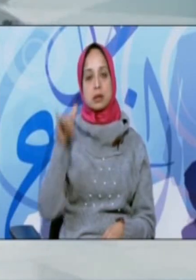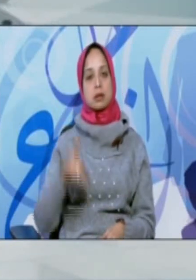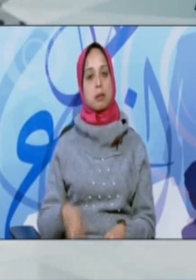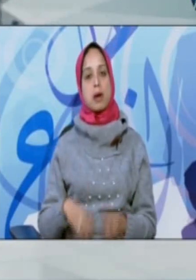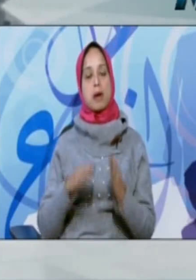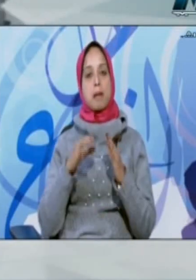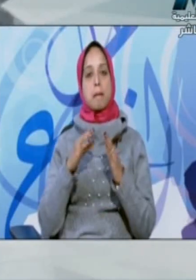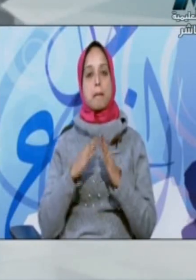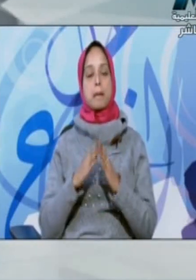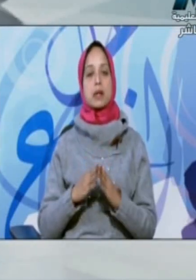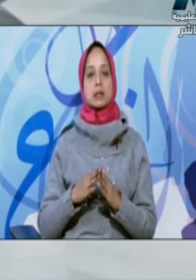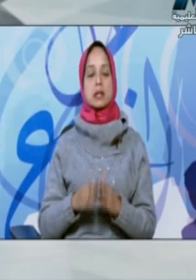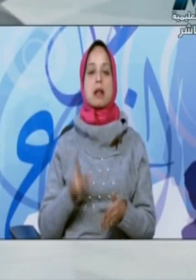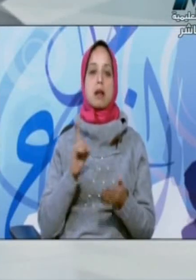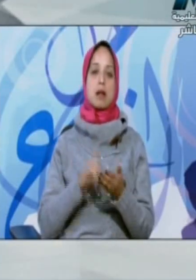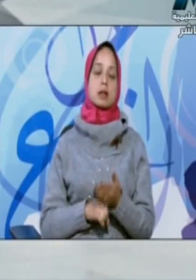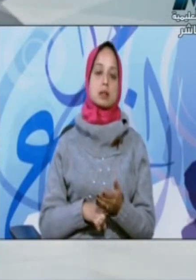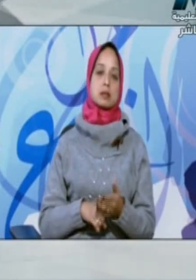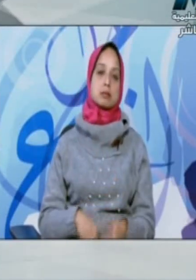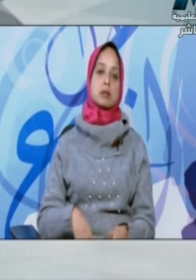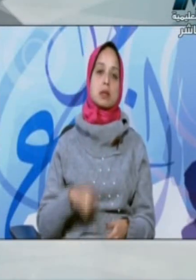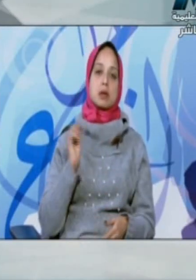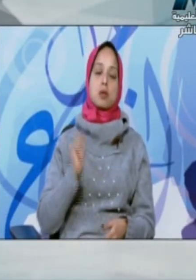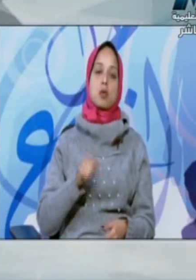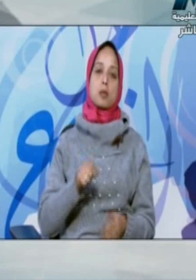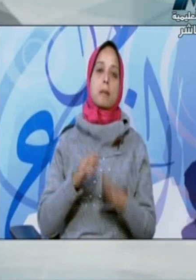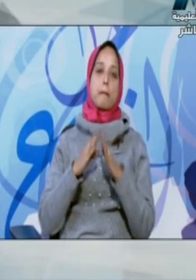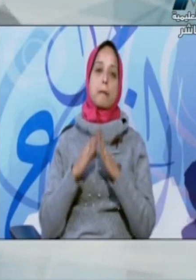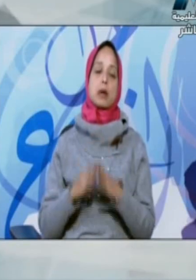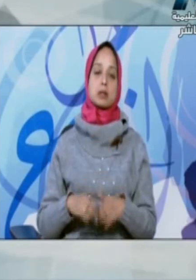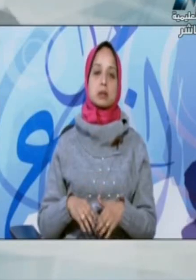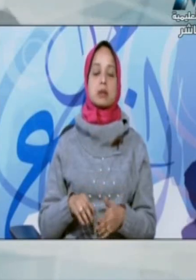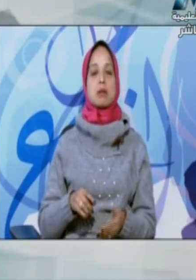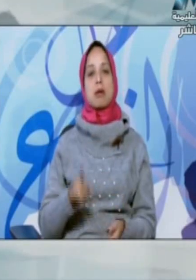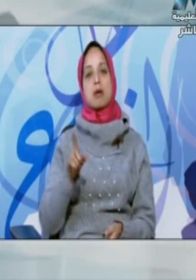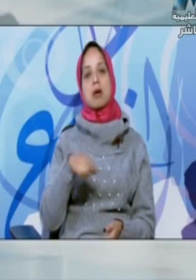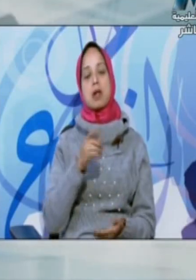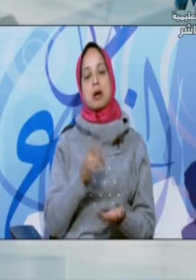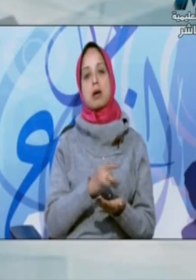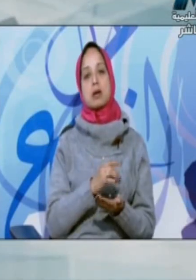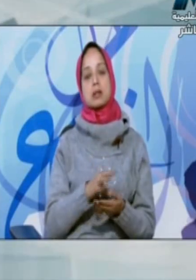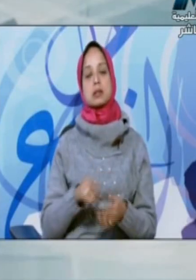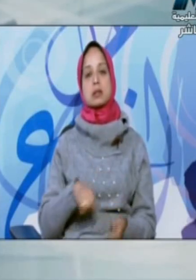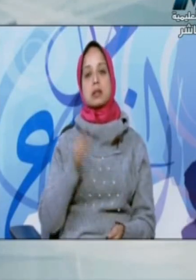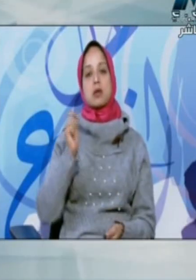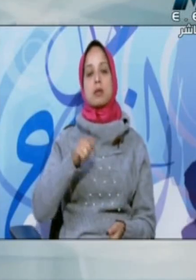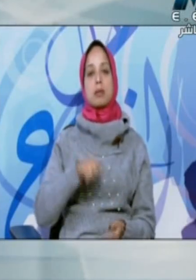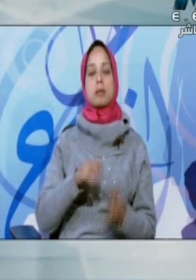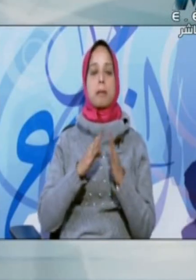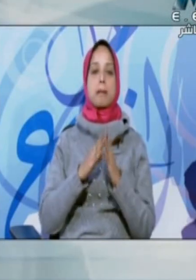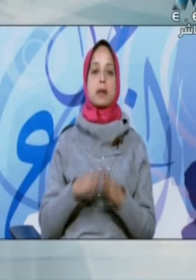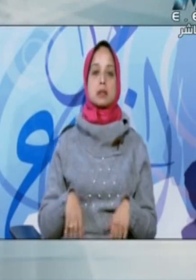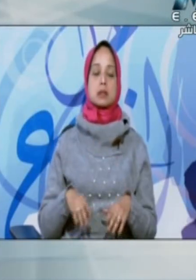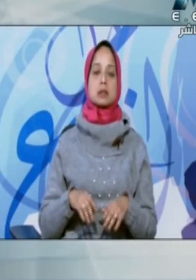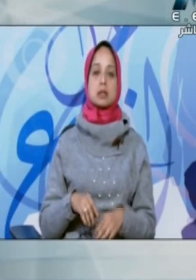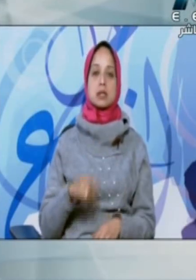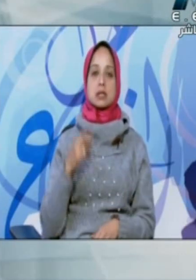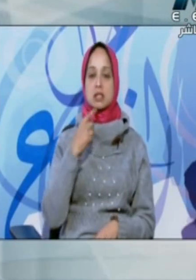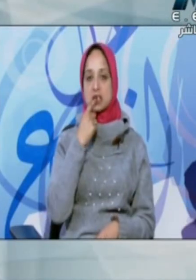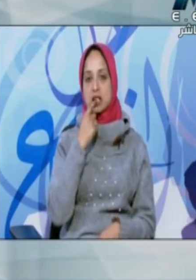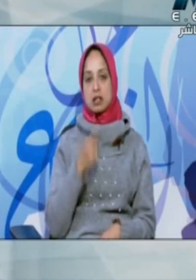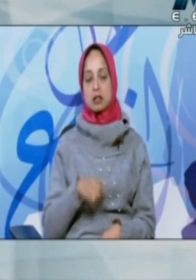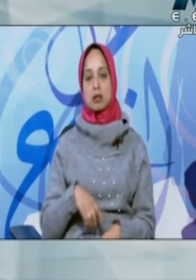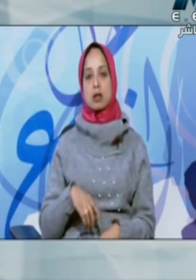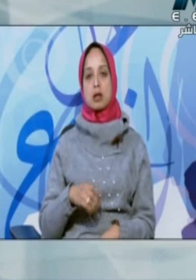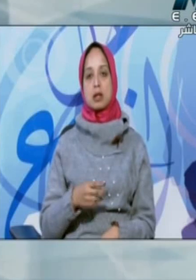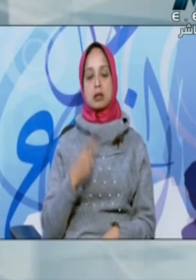يكون لانجلترا السياده على مصر، وانجلترا الغت السياده على مصر 1922 في تصريح فبراير. تبقى في الحاله دي